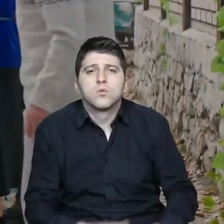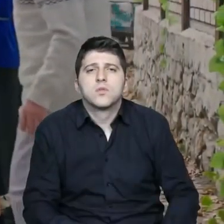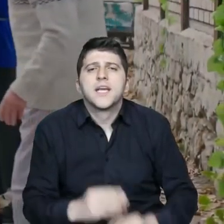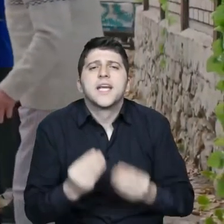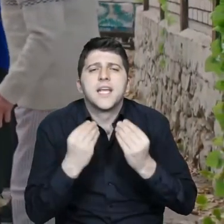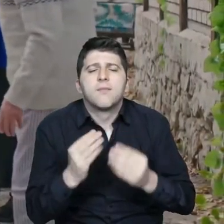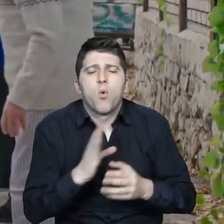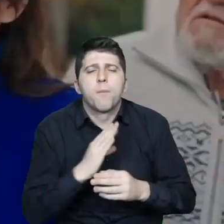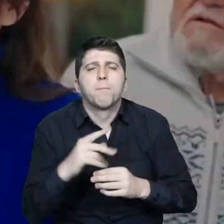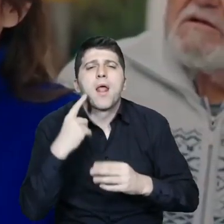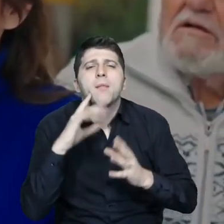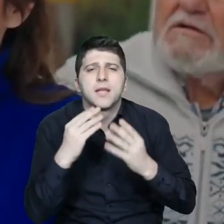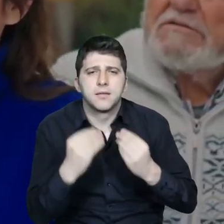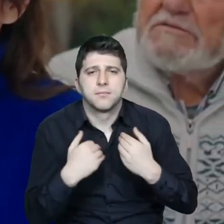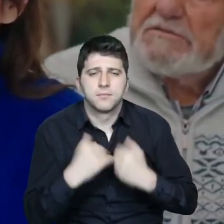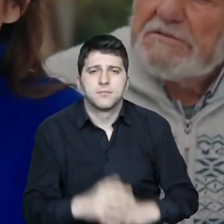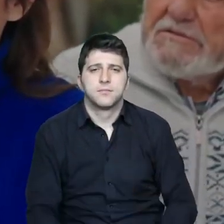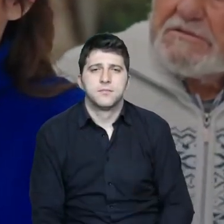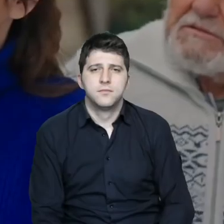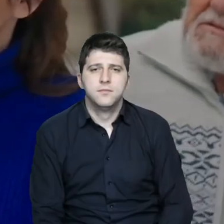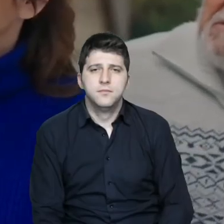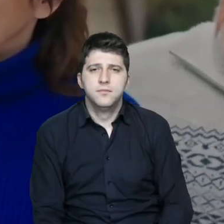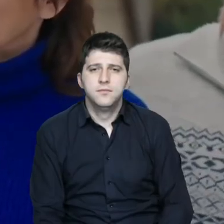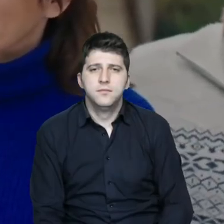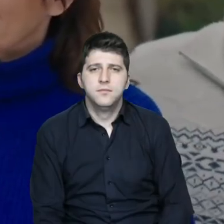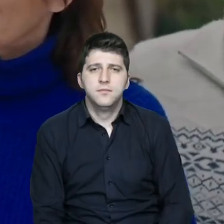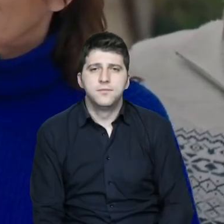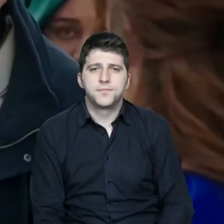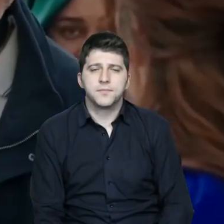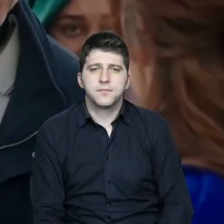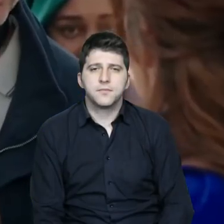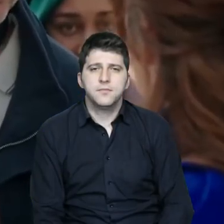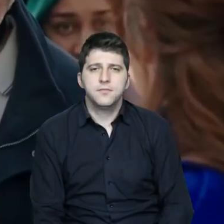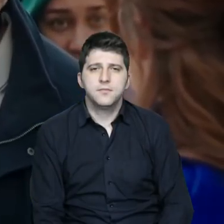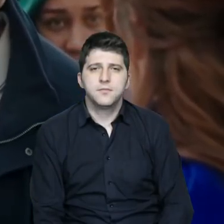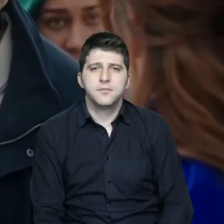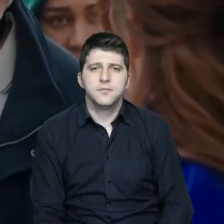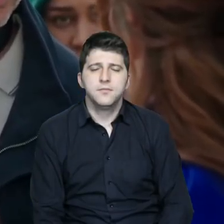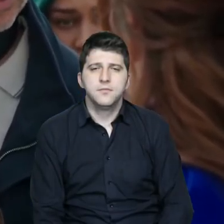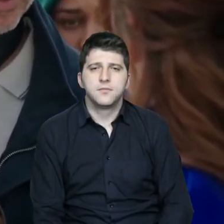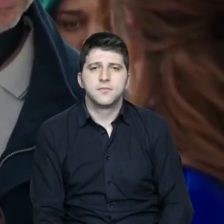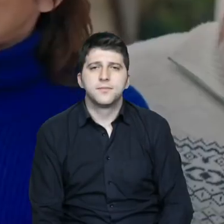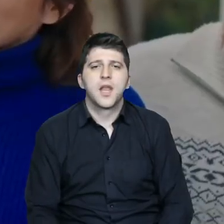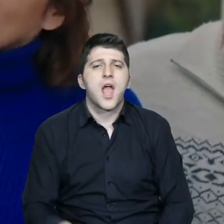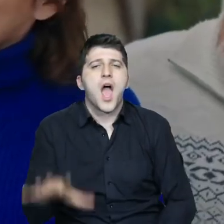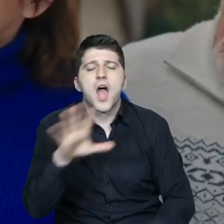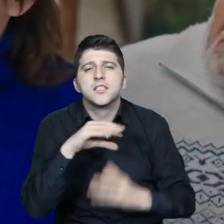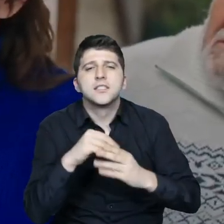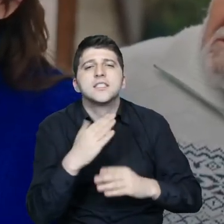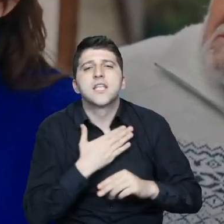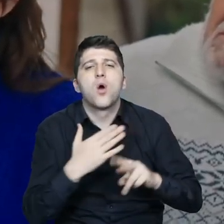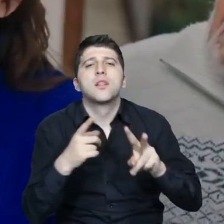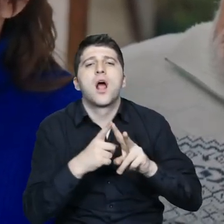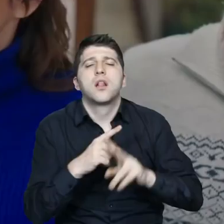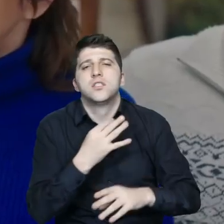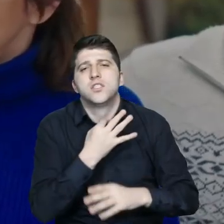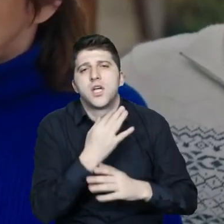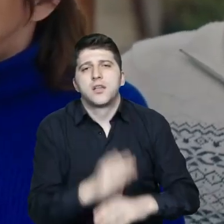İyiyim, iyiyim oğlum, merak etme. İyiyim. Nalan'la göz göze geldi. Her şey için sağ ol Nalan. Rica